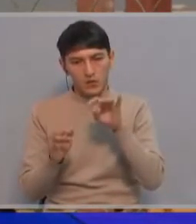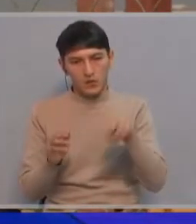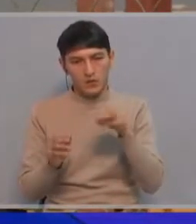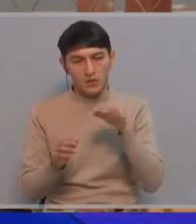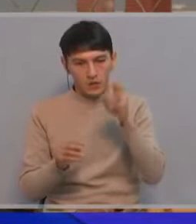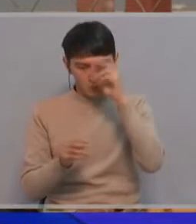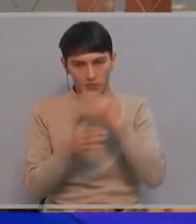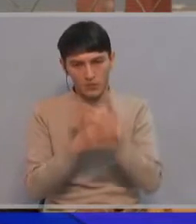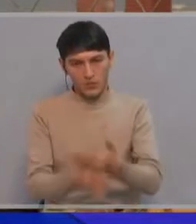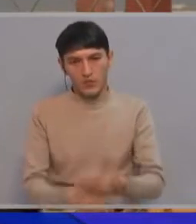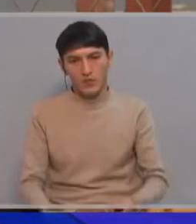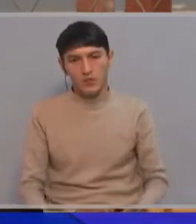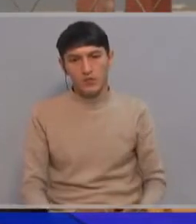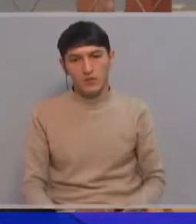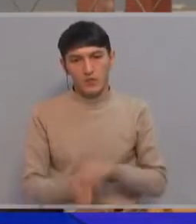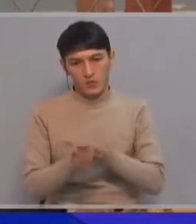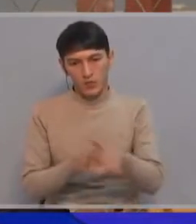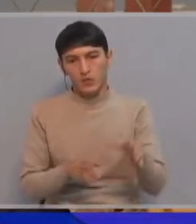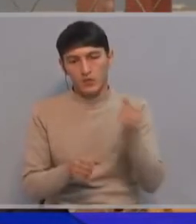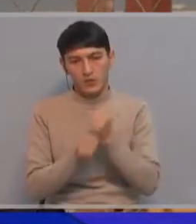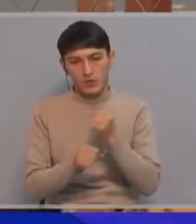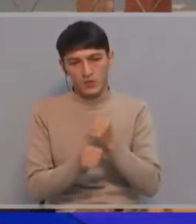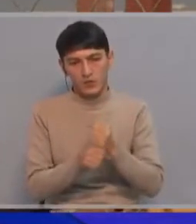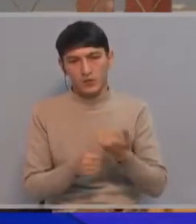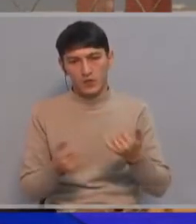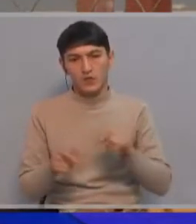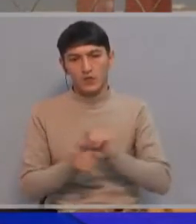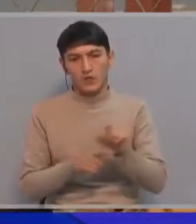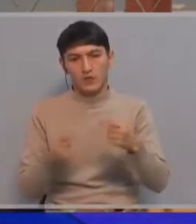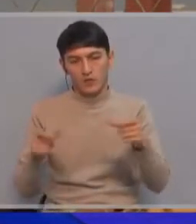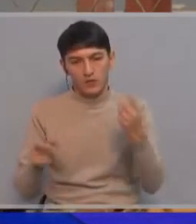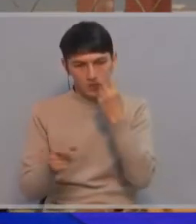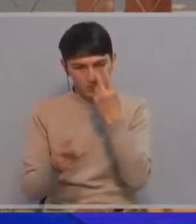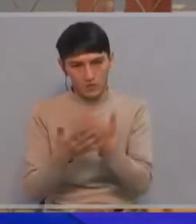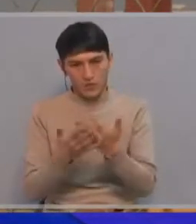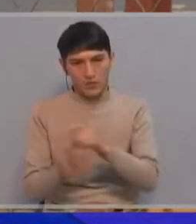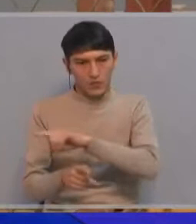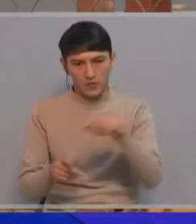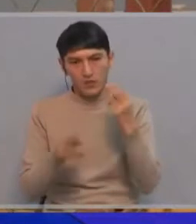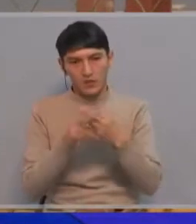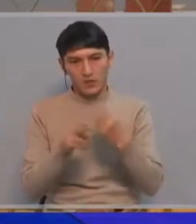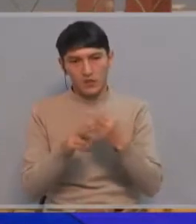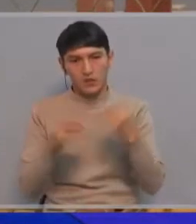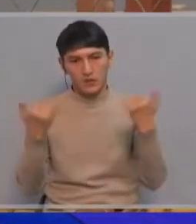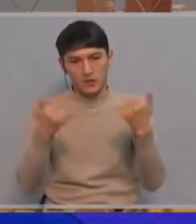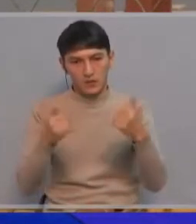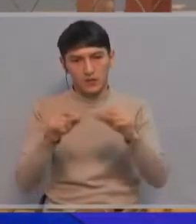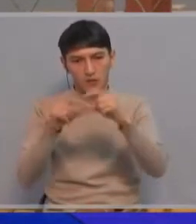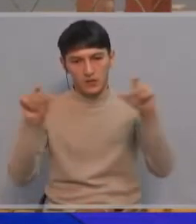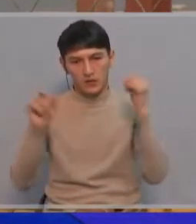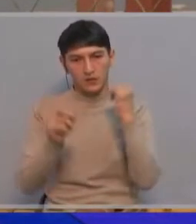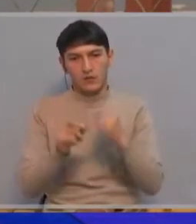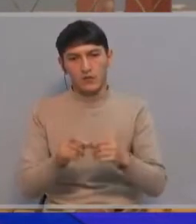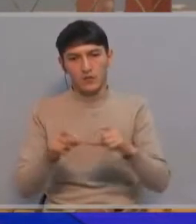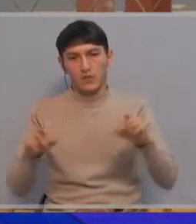бөлініп, қазіргі таңда толығымен жер жұмыстары аяқталып, қазіргі таңда көріп отырсыздар, осы жаңа металдық каркас деп айтамыз, каркасты